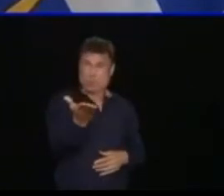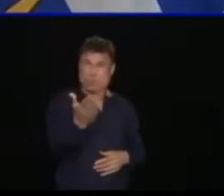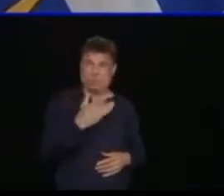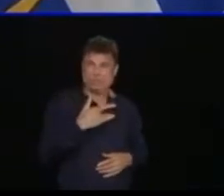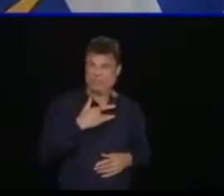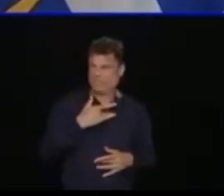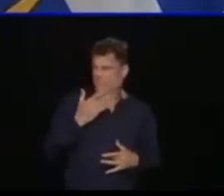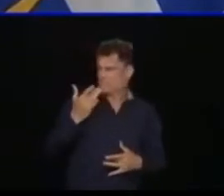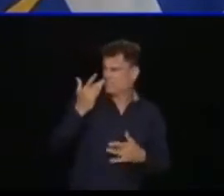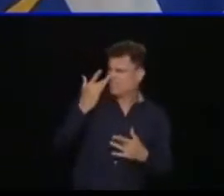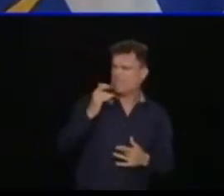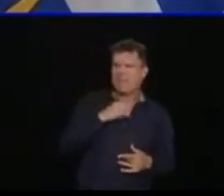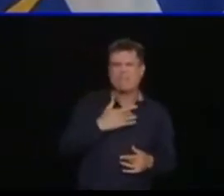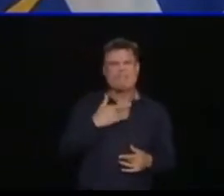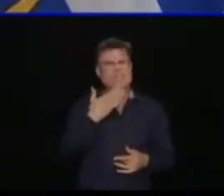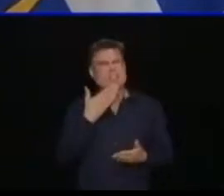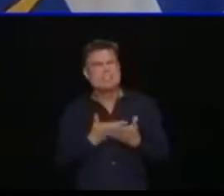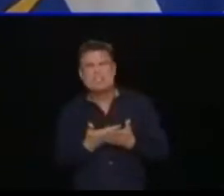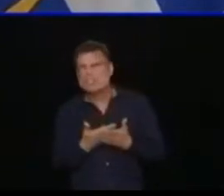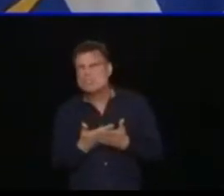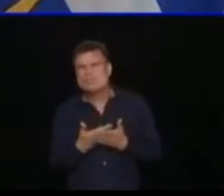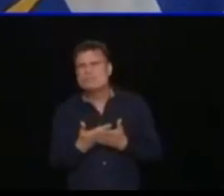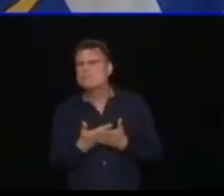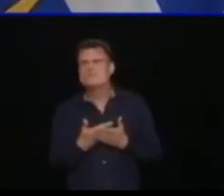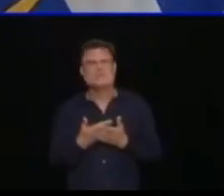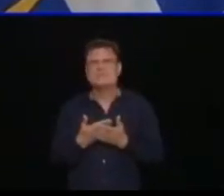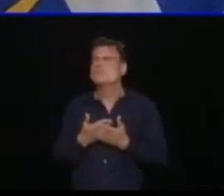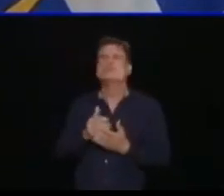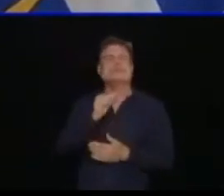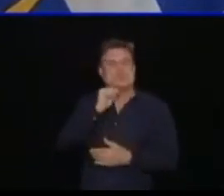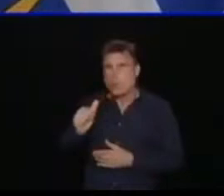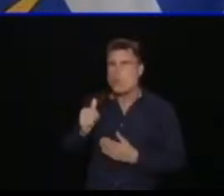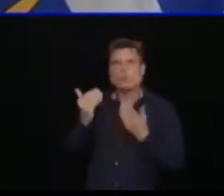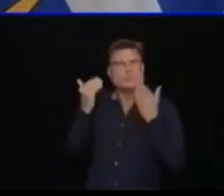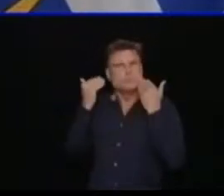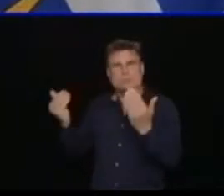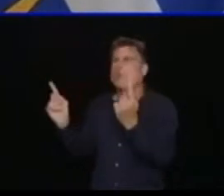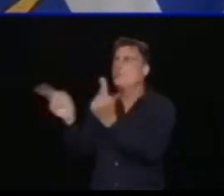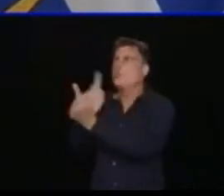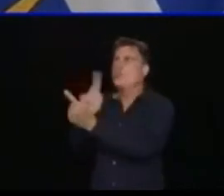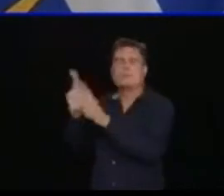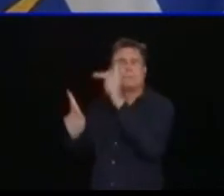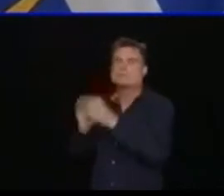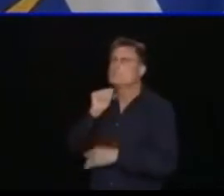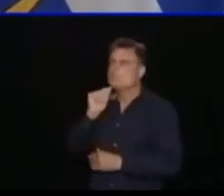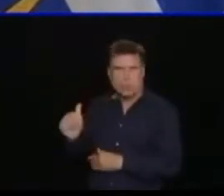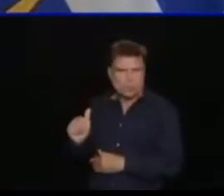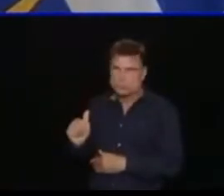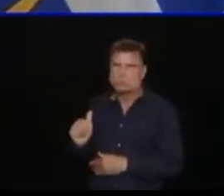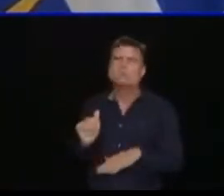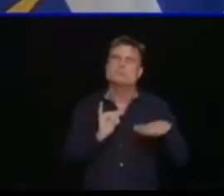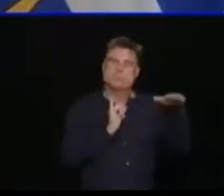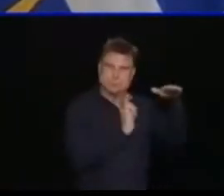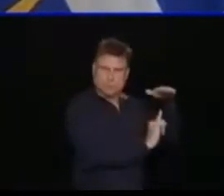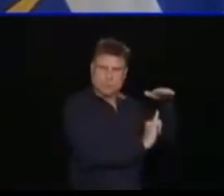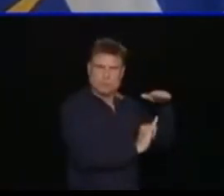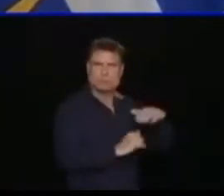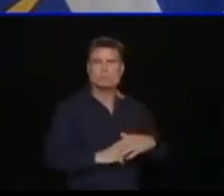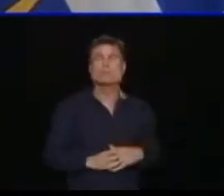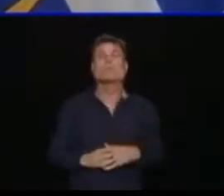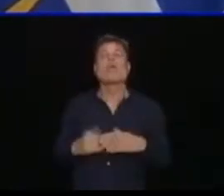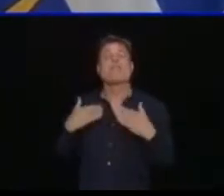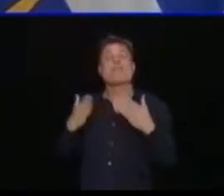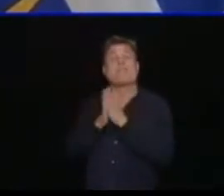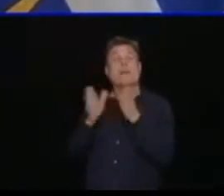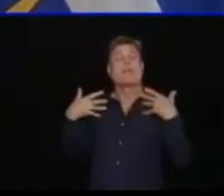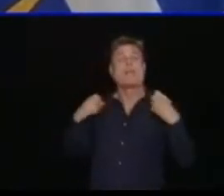have public health teams that are doing 那 that 么我们的 now. 公 There 卫 are 系统的 hundreds of 人 people 也 who 是 have 希 been 望大家这 exposed 么 over 做 the last few 如果 weeks, 过去 and 几个 we 礼 are 拜里边 connecting with them,